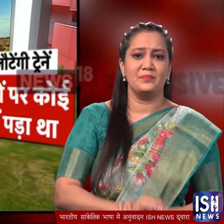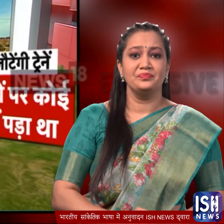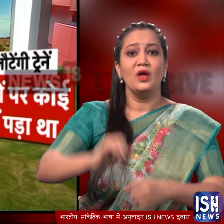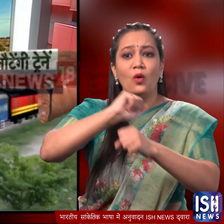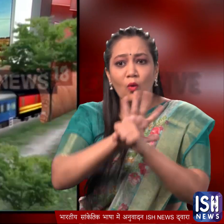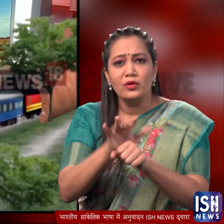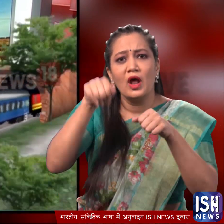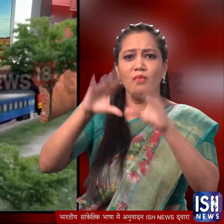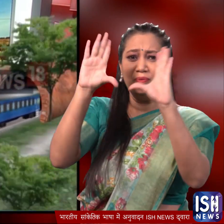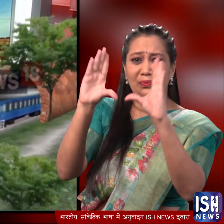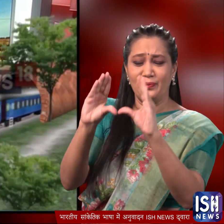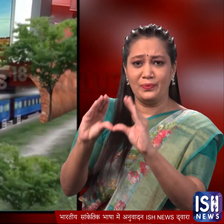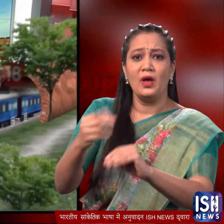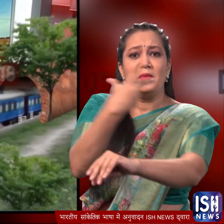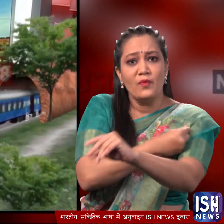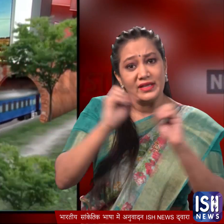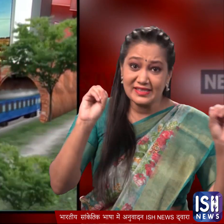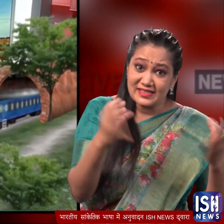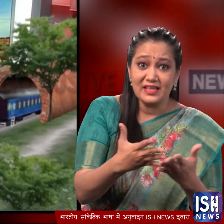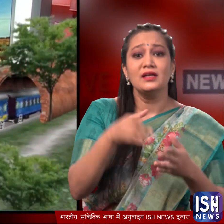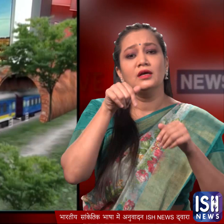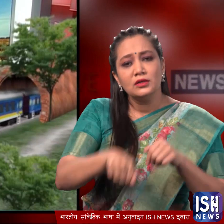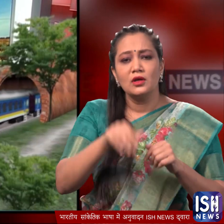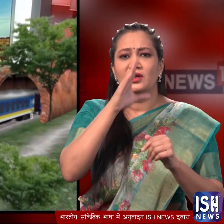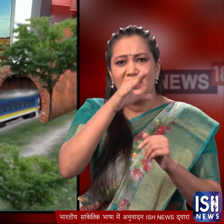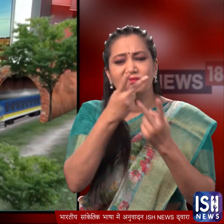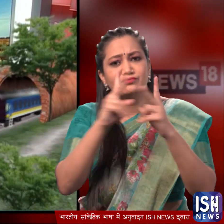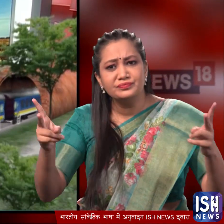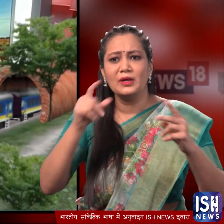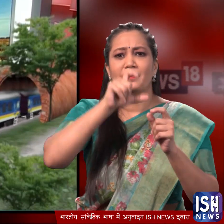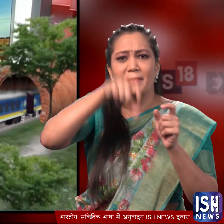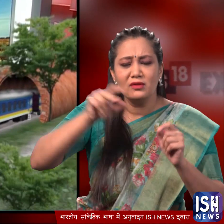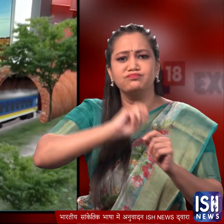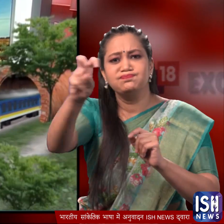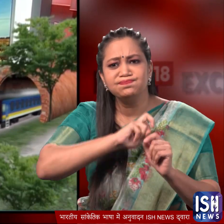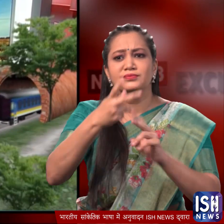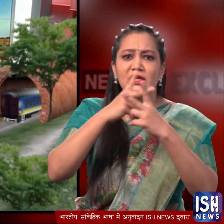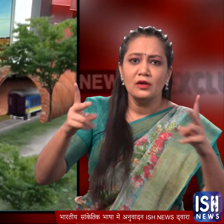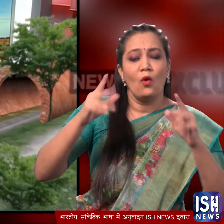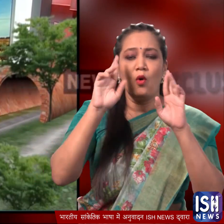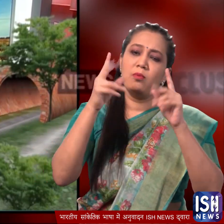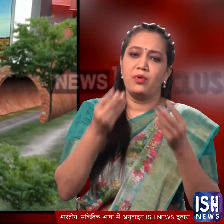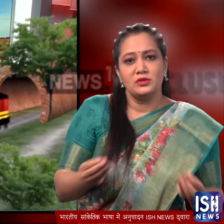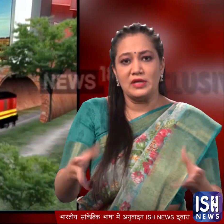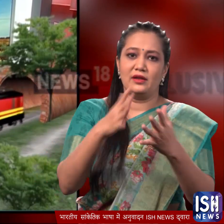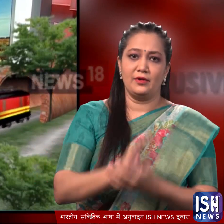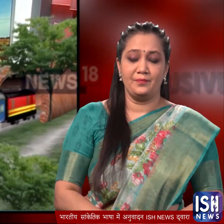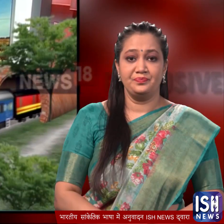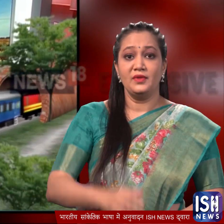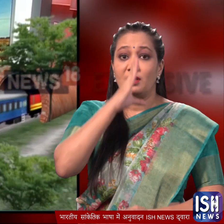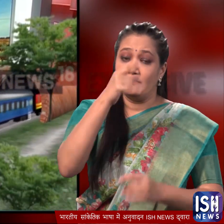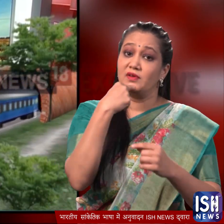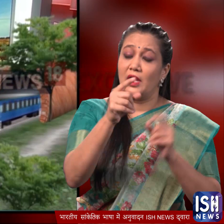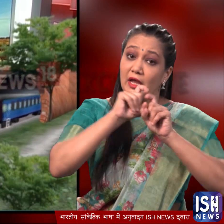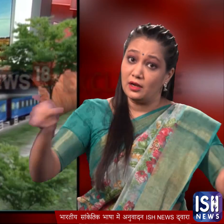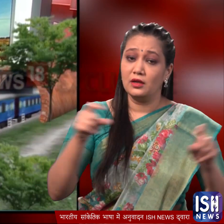लेकिन कोरोना मरीजों की घटती तादाद और वैक्सीन लगाने के अभियान की शुरुआत के बाद ट्रेनों में यात्रा करने वाले लोगों को जल्द राहत मिल सकती है। रेलवे